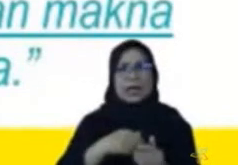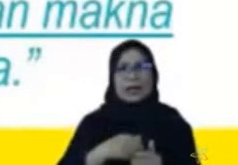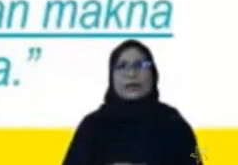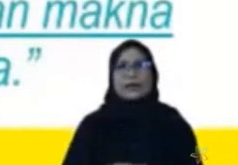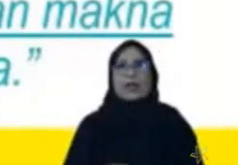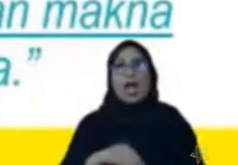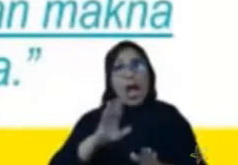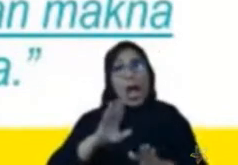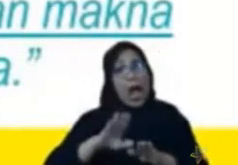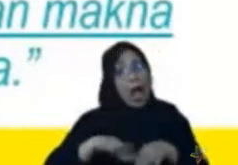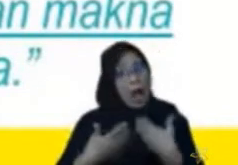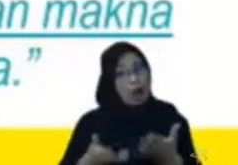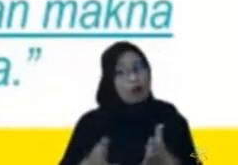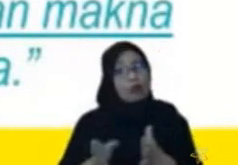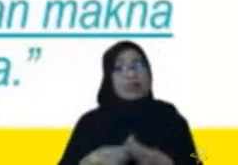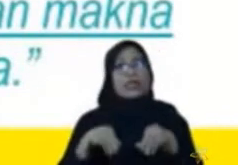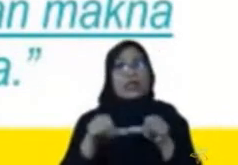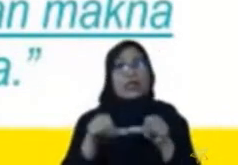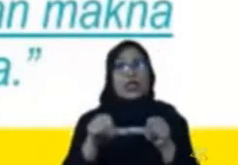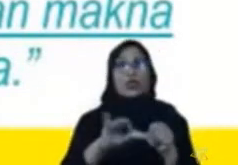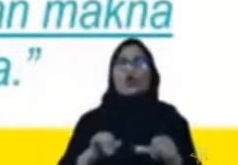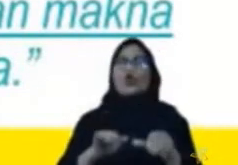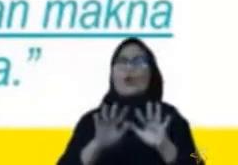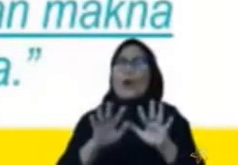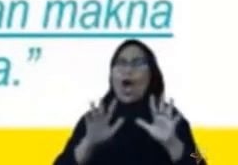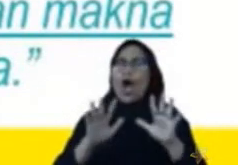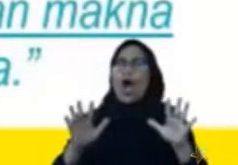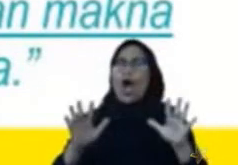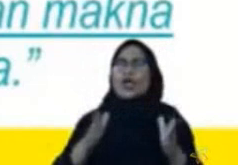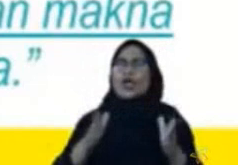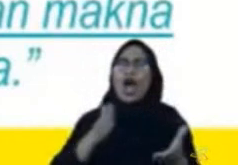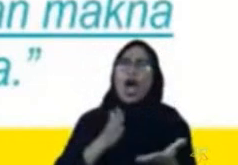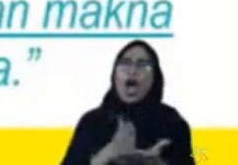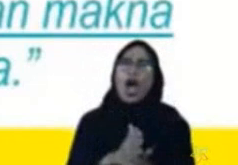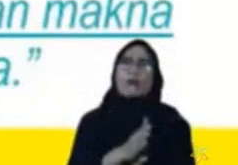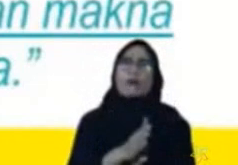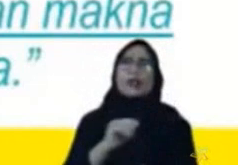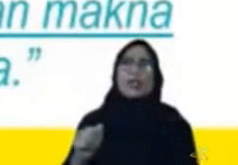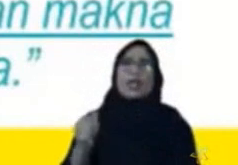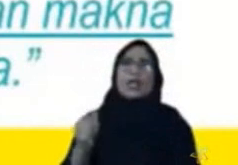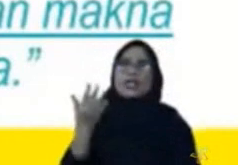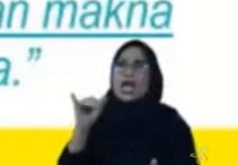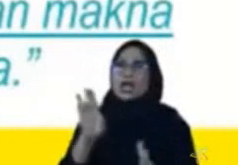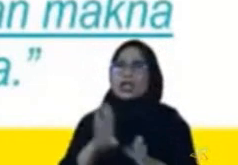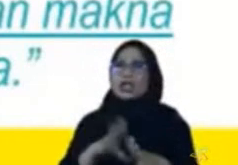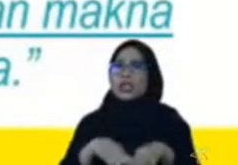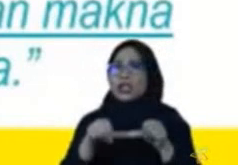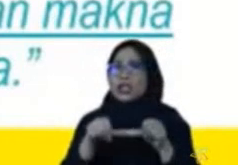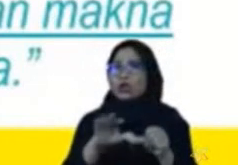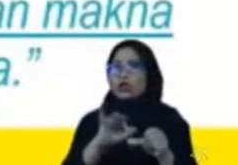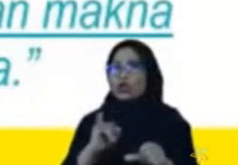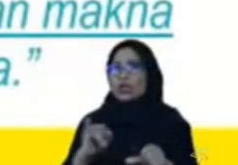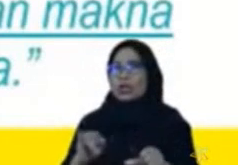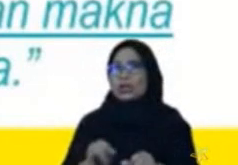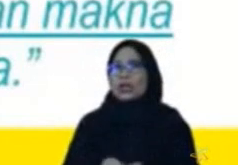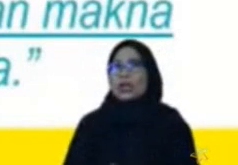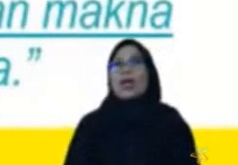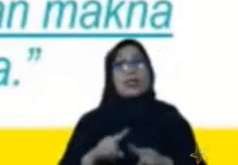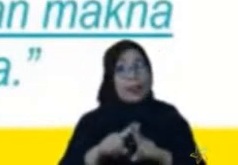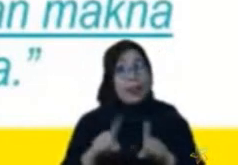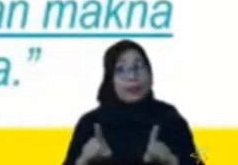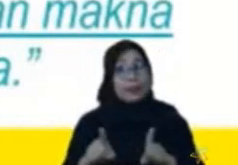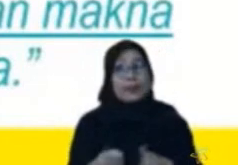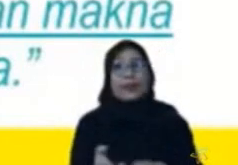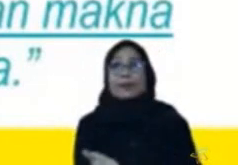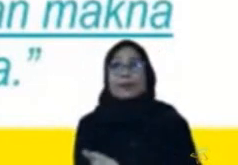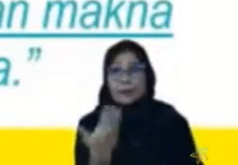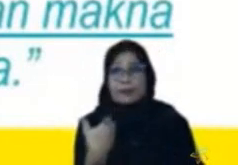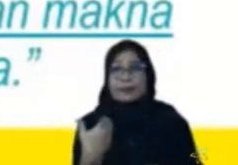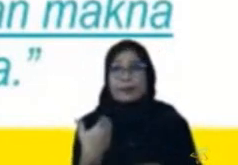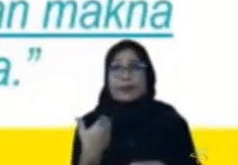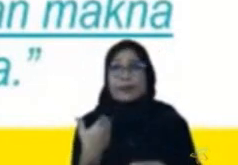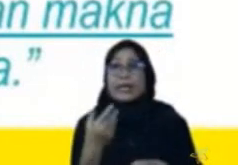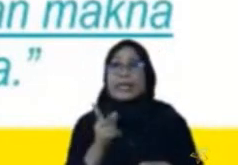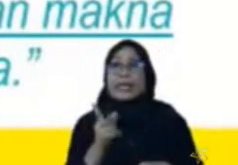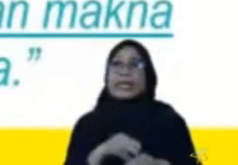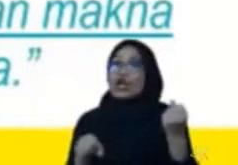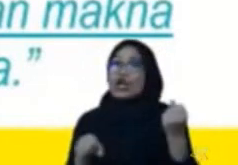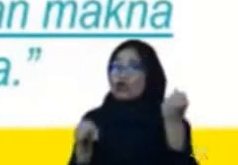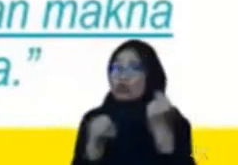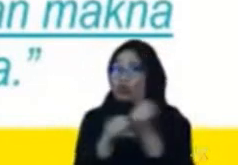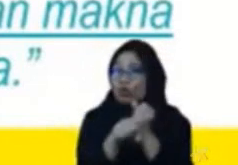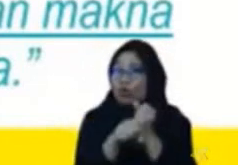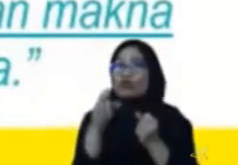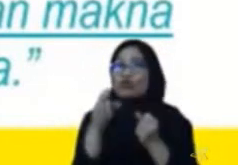dituruti itu banyak sekali hambatan dan keluhan yang kita hadapi. Namun mari kita saling mendukung, saling menguatkan agar